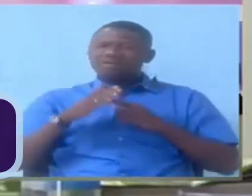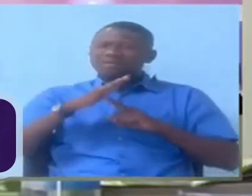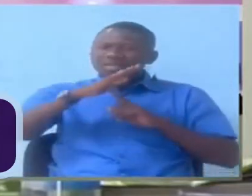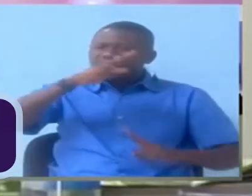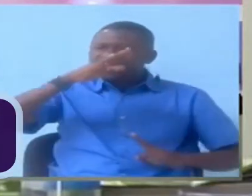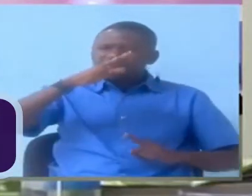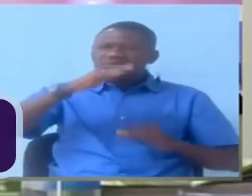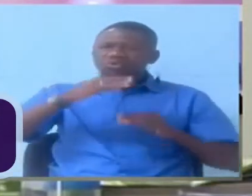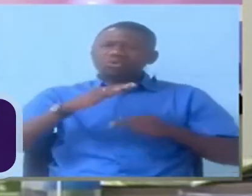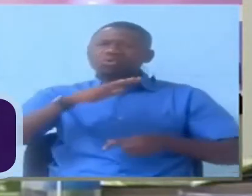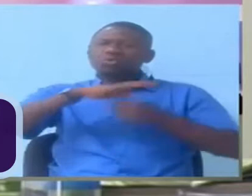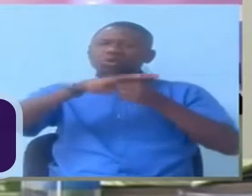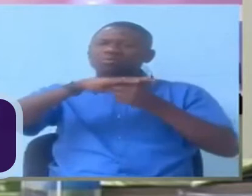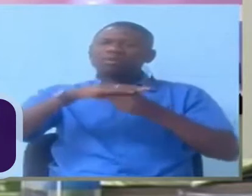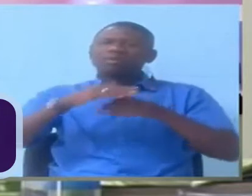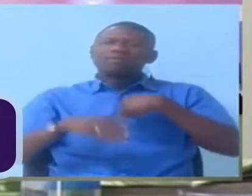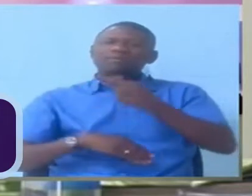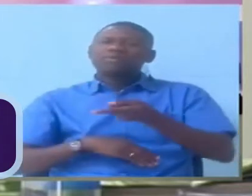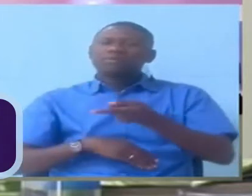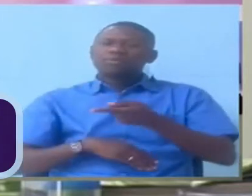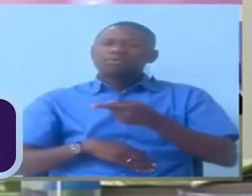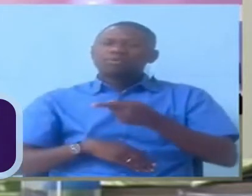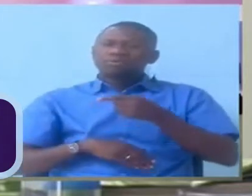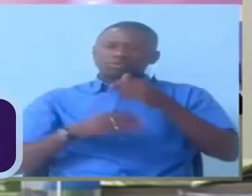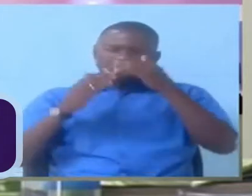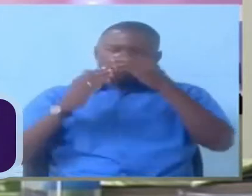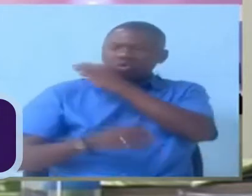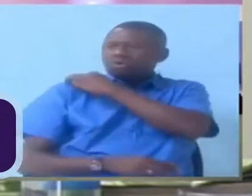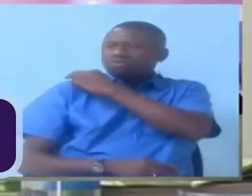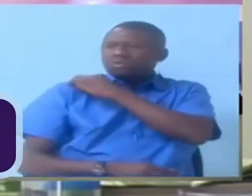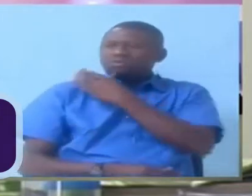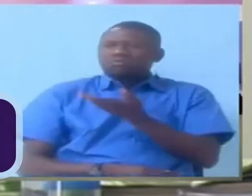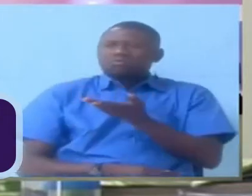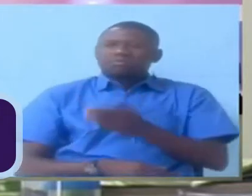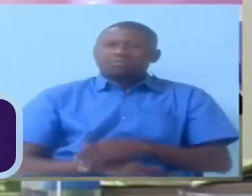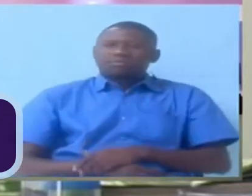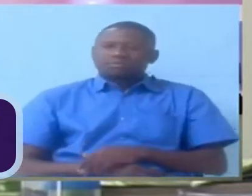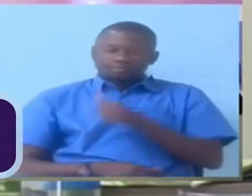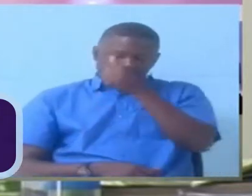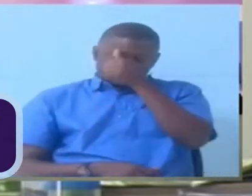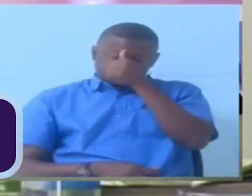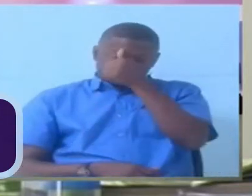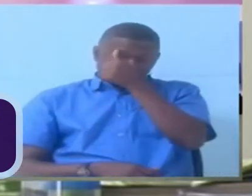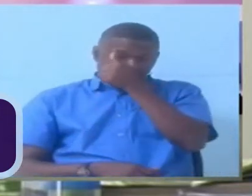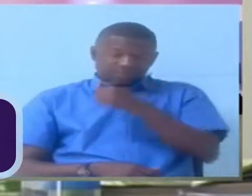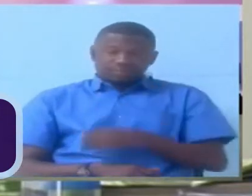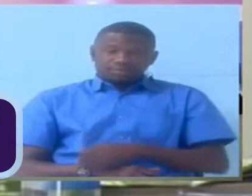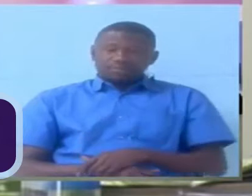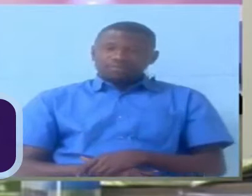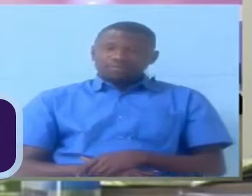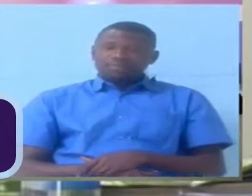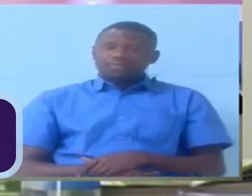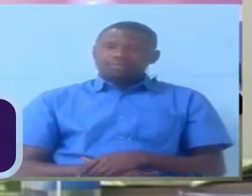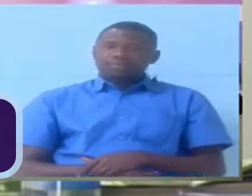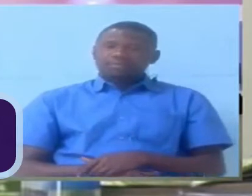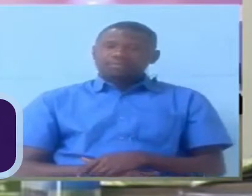katara ko nyaton kolle la karo bulu. Were you your quartermaster promotion, was it to full lieutenant